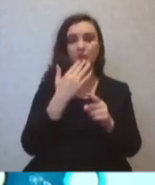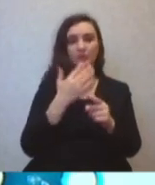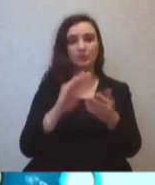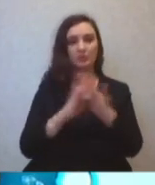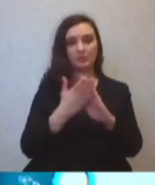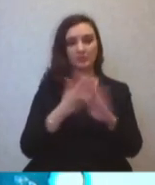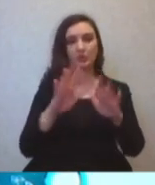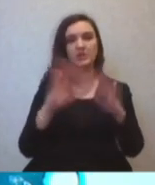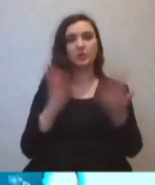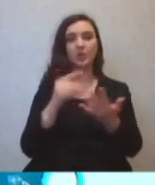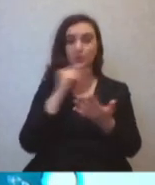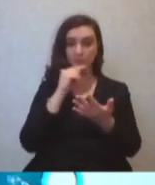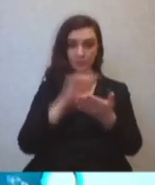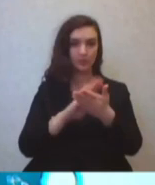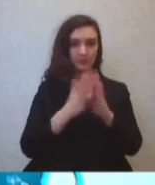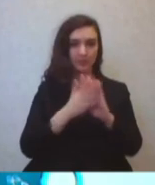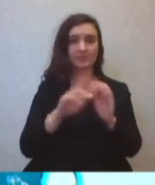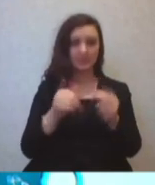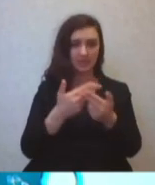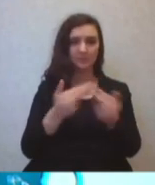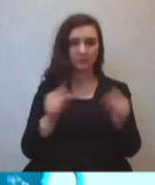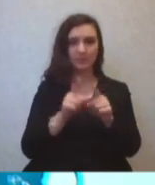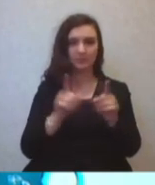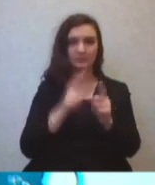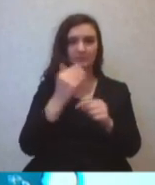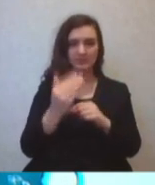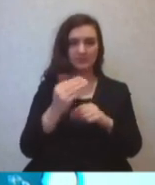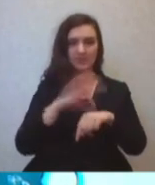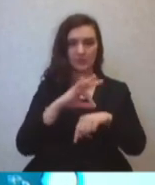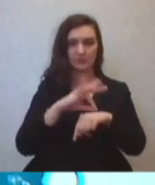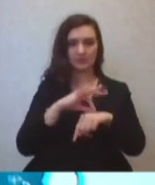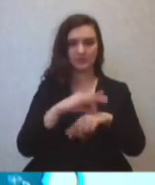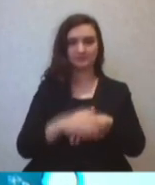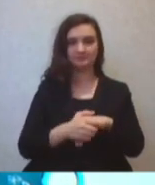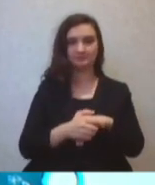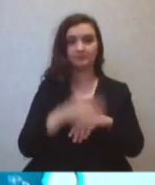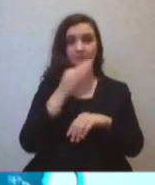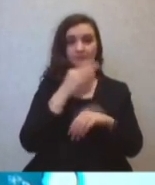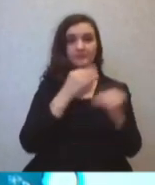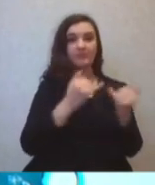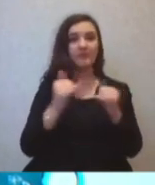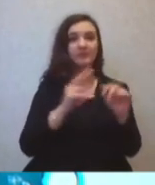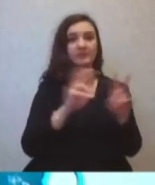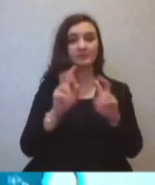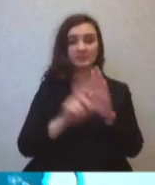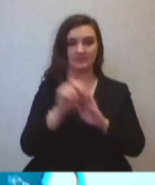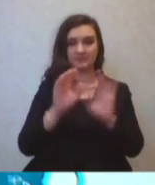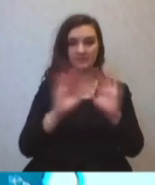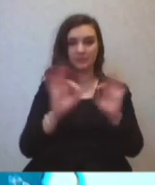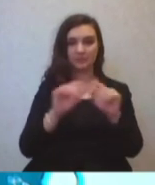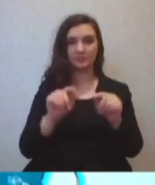კუთვნილებისა, სოციალურ-ეკონომიკური სტატუსისა და რაღა თქმა უნდა მიუხედავად მისი დიაგნოზისა. ვიდრე დღევანდელ თემაზე დავიწყებ